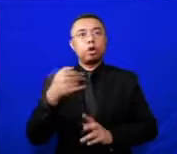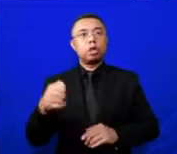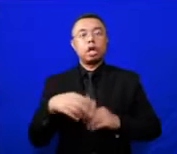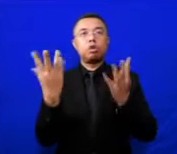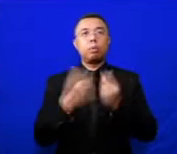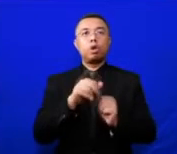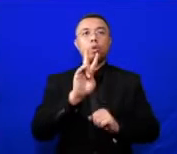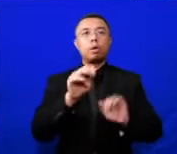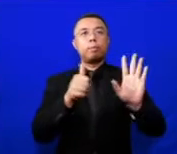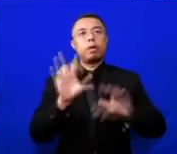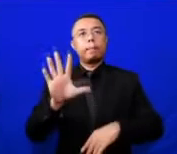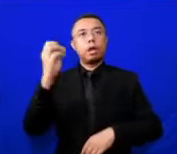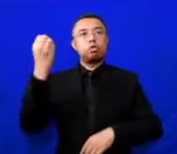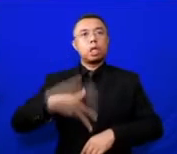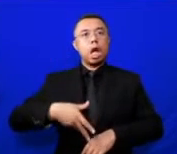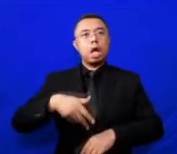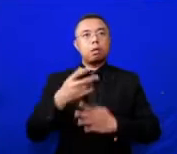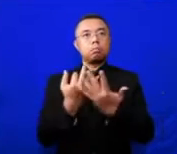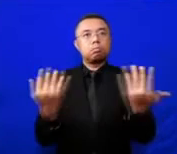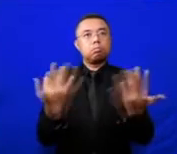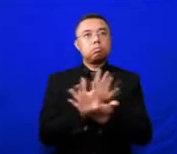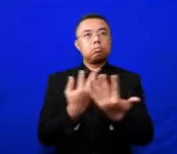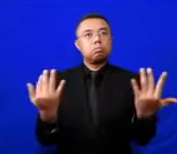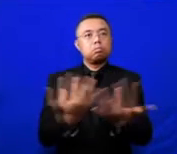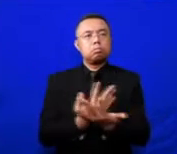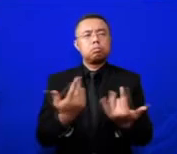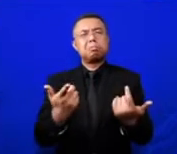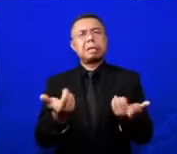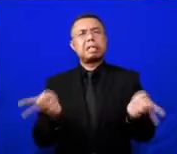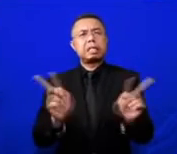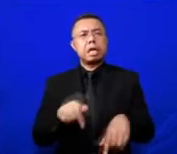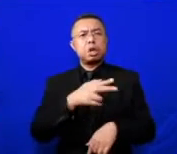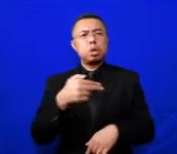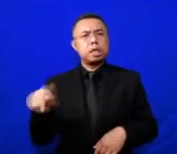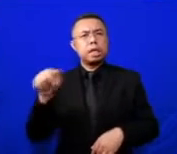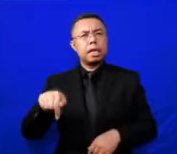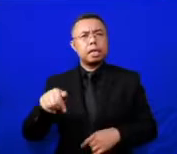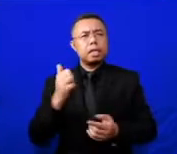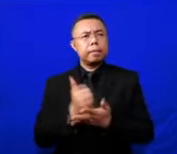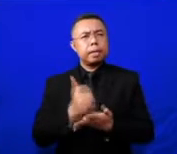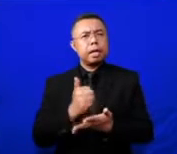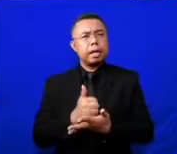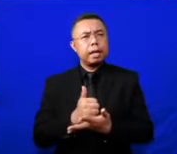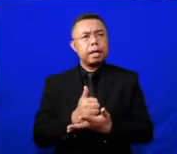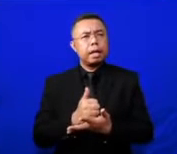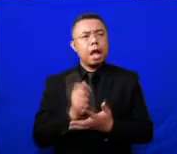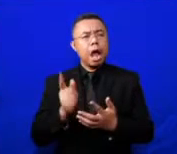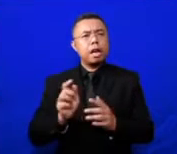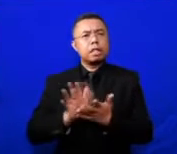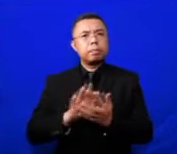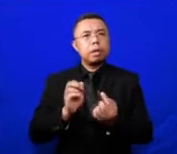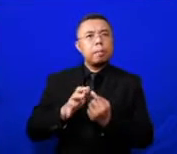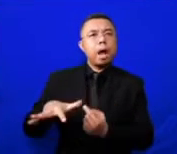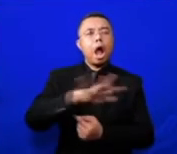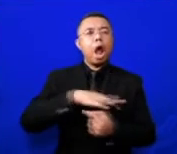265 juta penduduk devoured lisendra Apa yang akan terjadi Indonesia itu sebenarnya ada Snowball effect buat